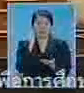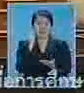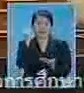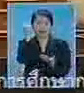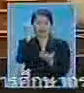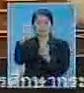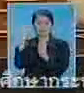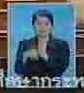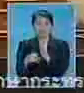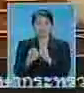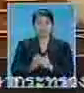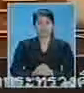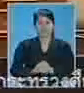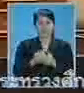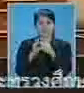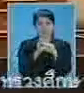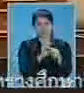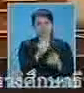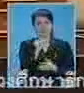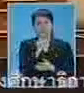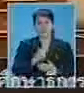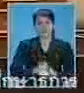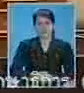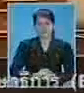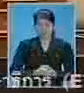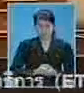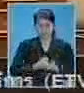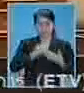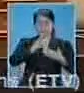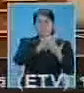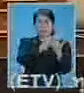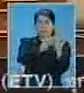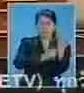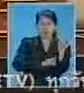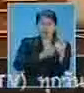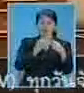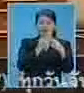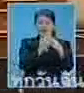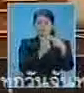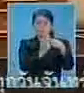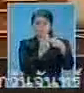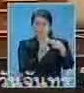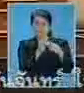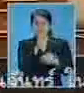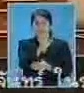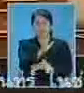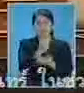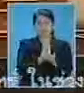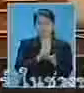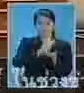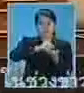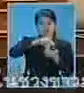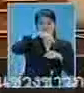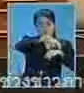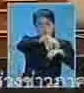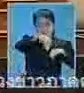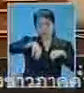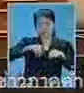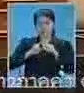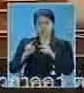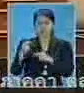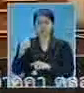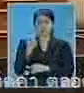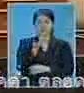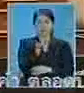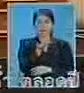าะกรณีการออกสลากการกุศลของสถาบันนะฮะฉะนั้นผ